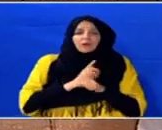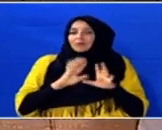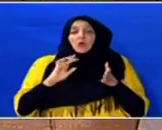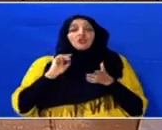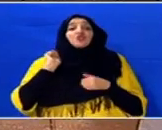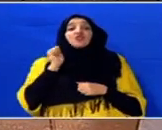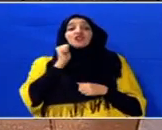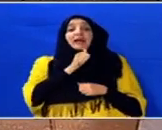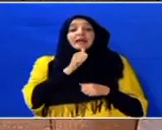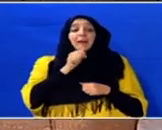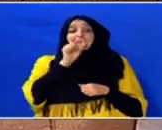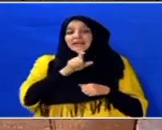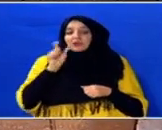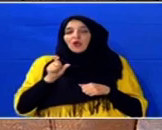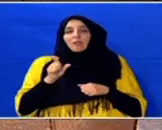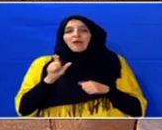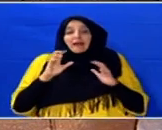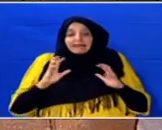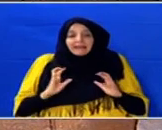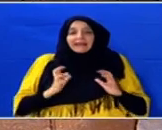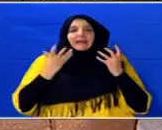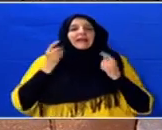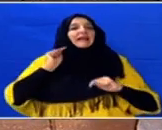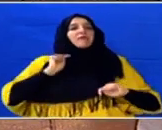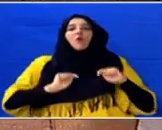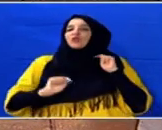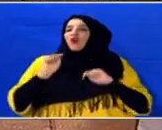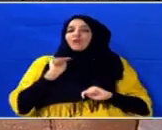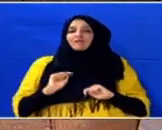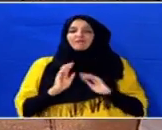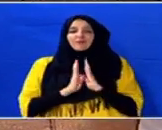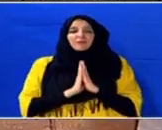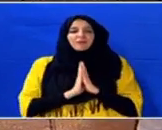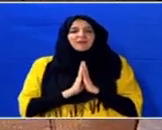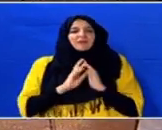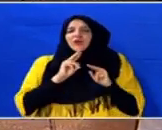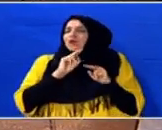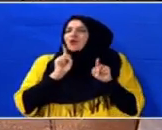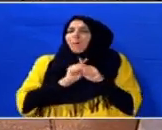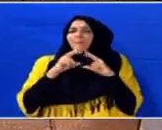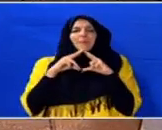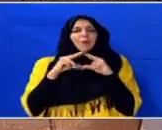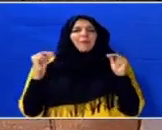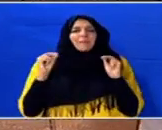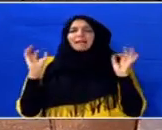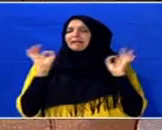فالذمم أصلا خلقت بريئة من كل هذه الأمور،